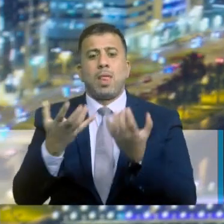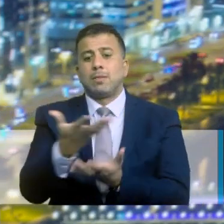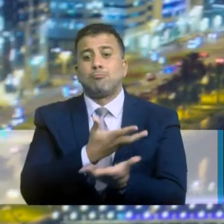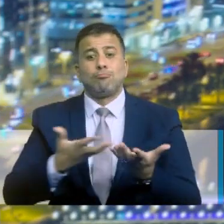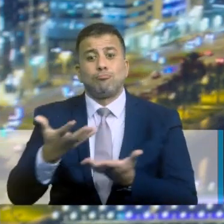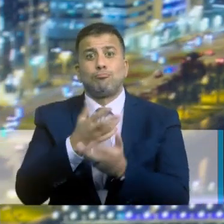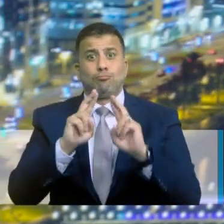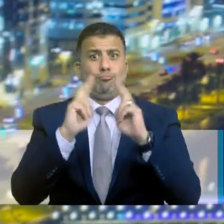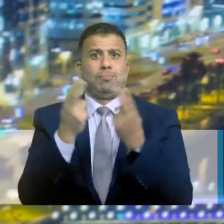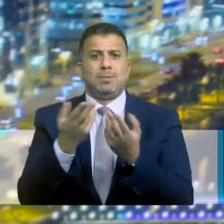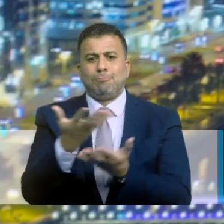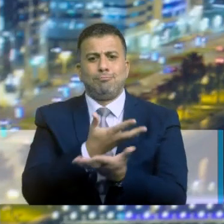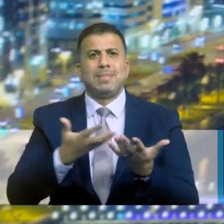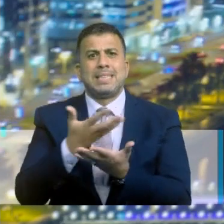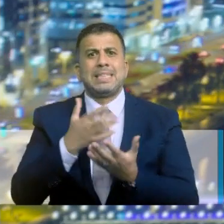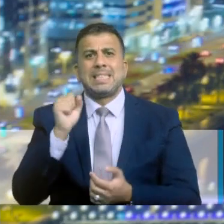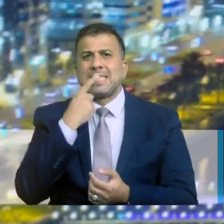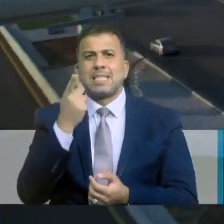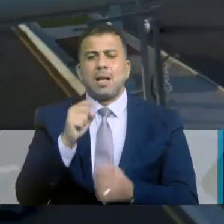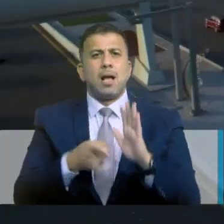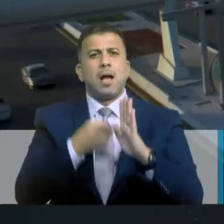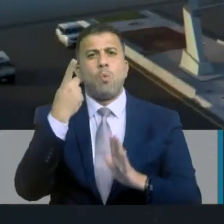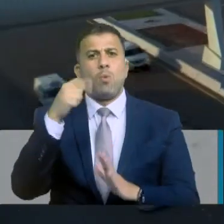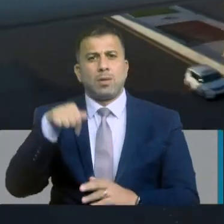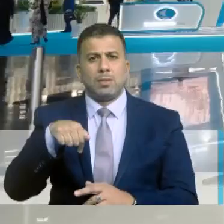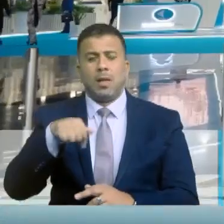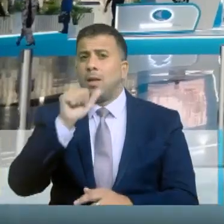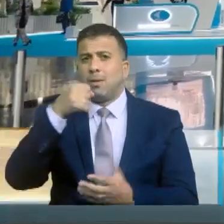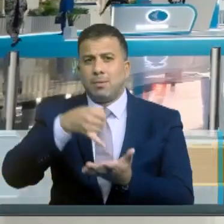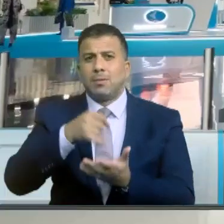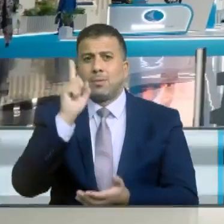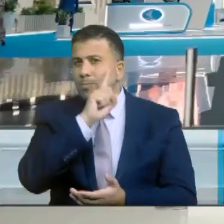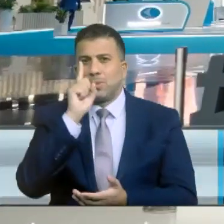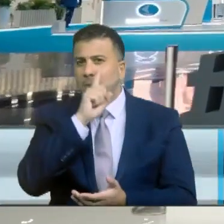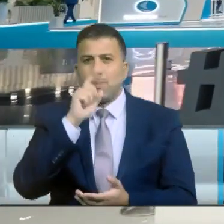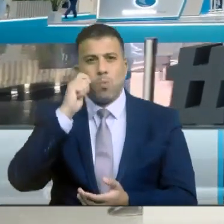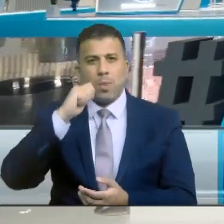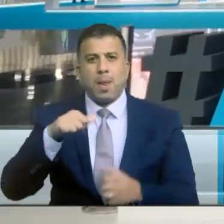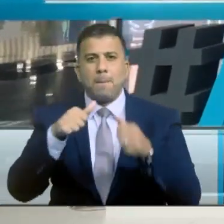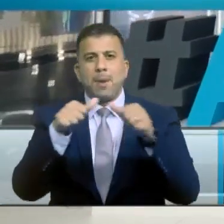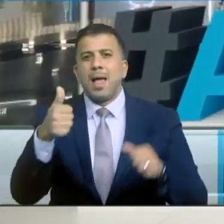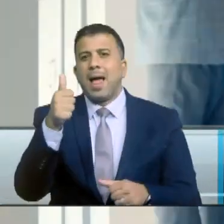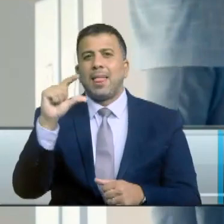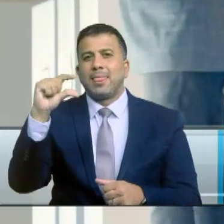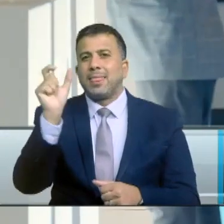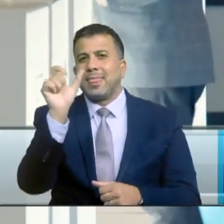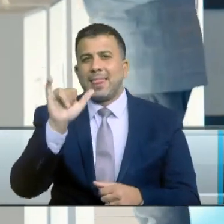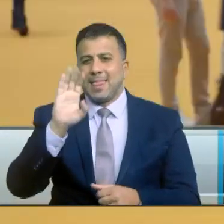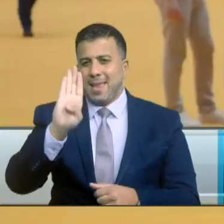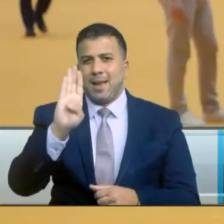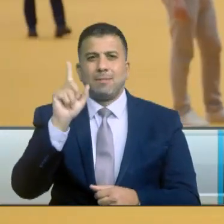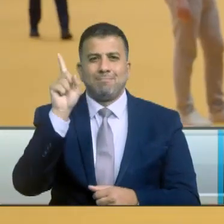السنوي الذي ينظم لاول مره في الاماره تحت رعايه السمو في مركز ابوظبي الوطن للمعارضنك